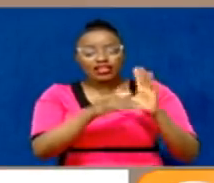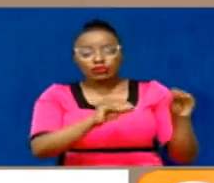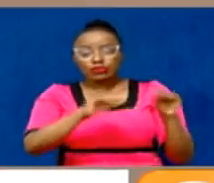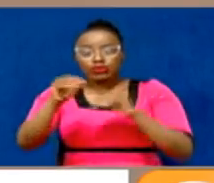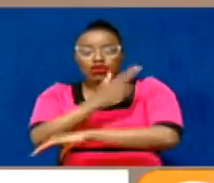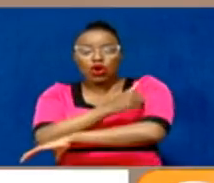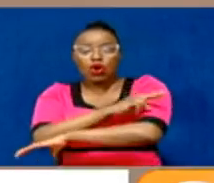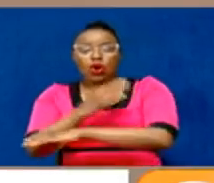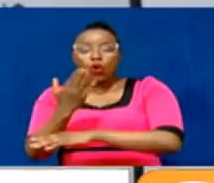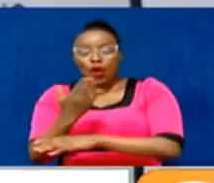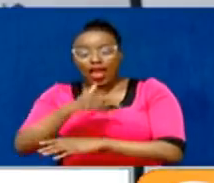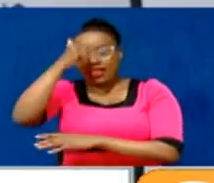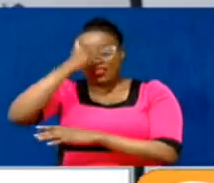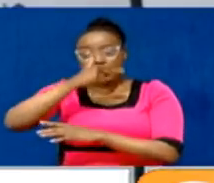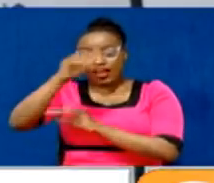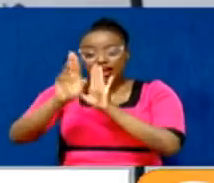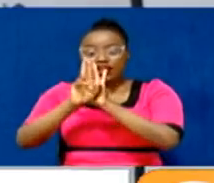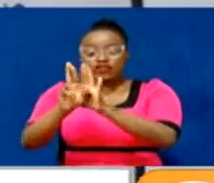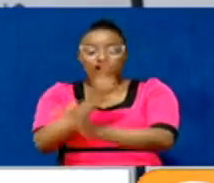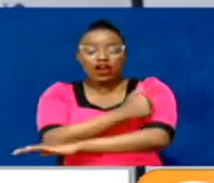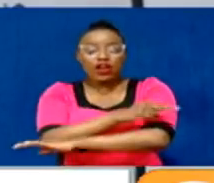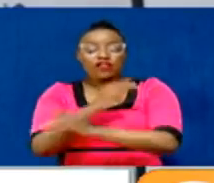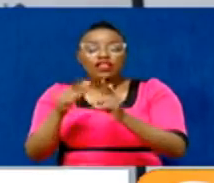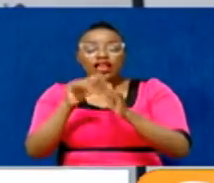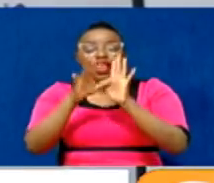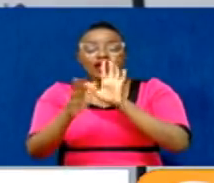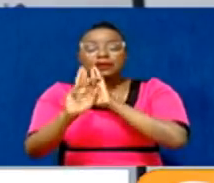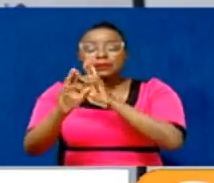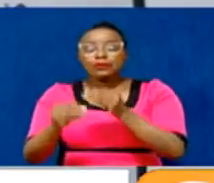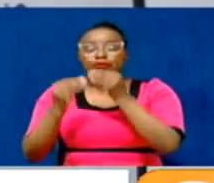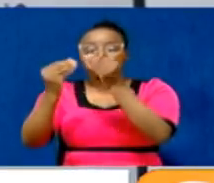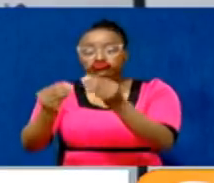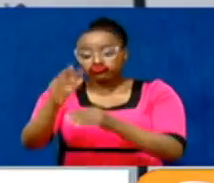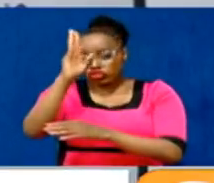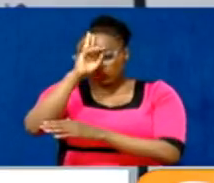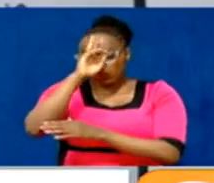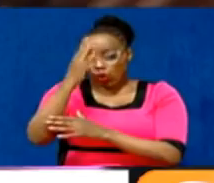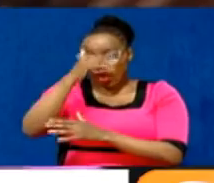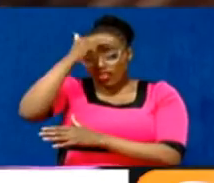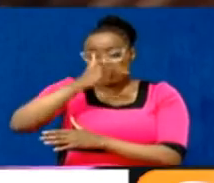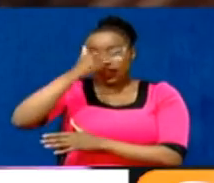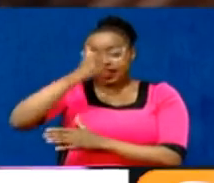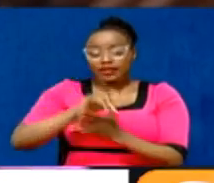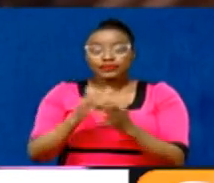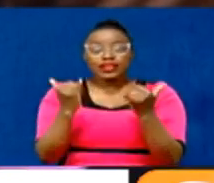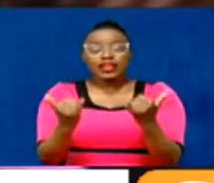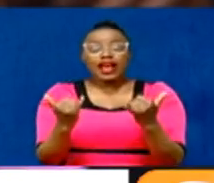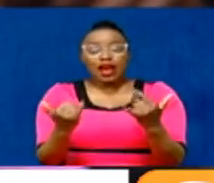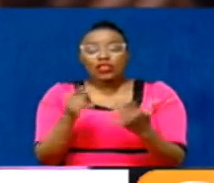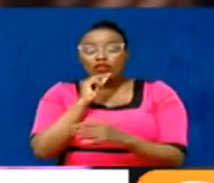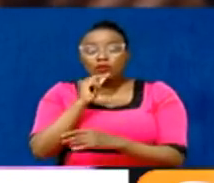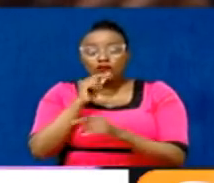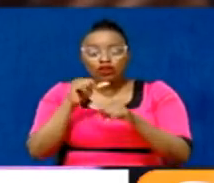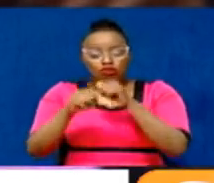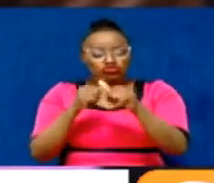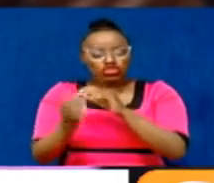hadi hospitali ya rufaa ya Thika kabla ya ripoti kuwasilishwa kituo cha polisi cha Thika. Right now he's